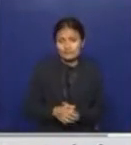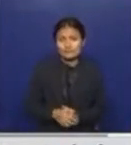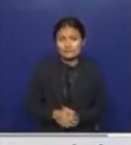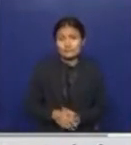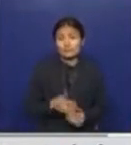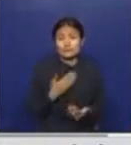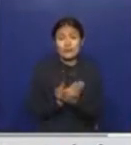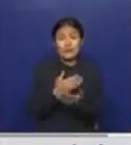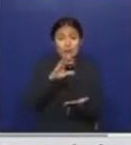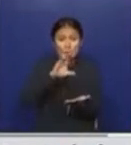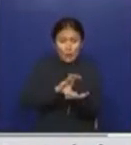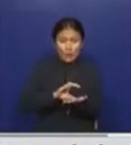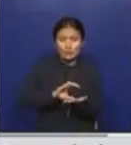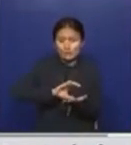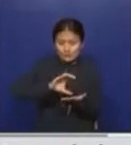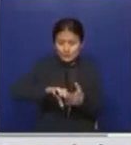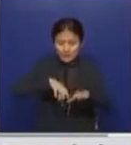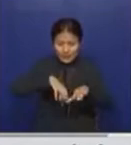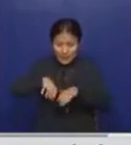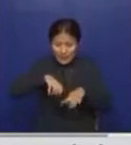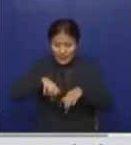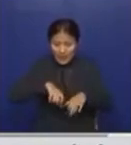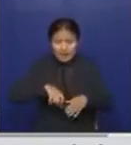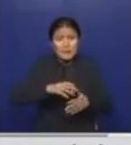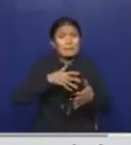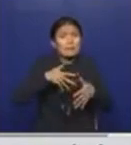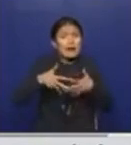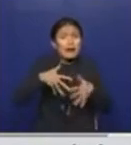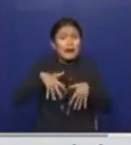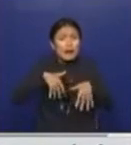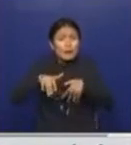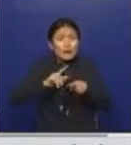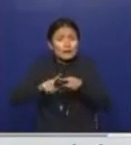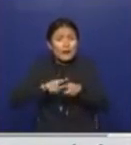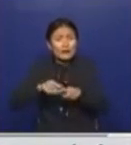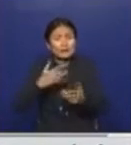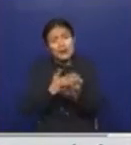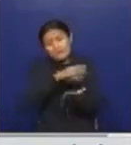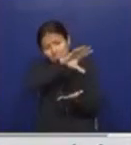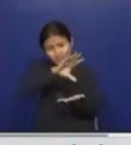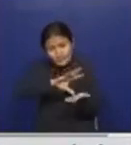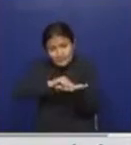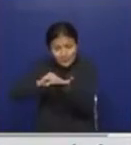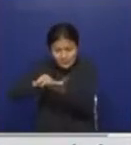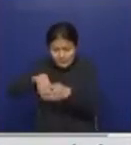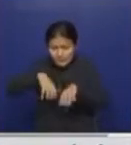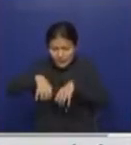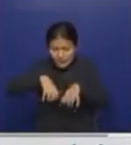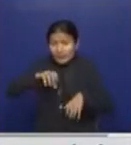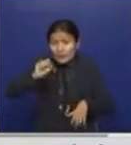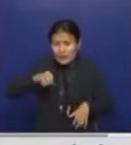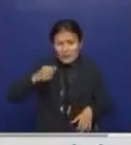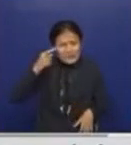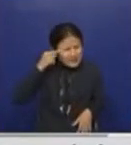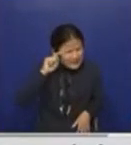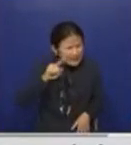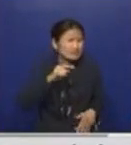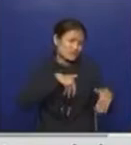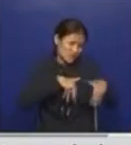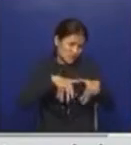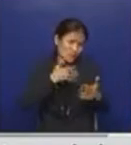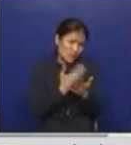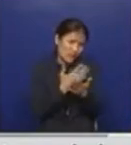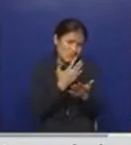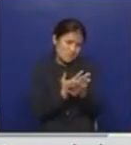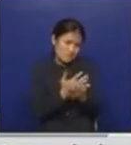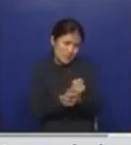ดสรรงบประมาณจากภาษีของพี่น้องประชาชนนั้นขอให้คำนึงถึงความคุ้มค่าทุกบาททุกสตางค์นะคะ